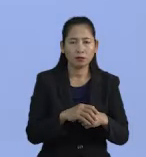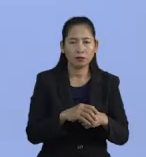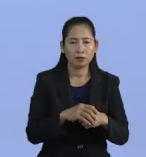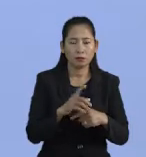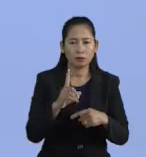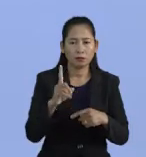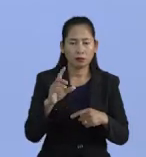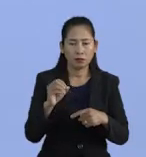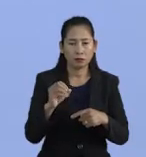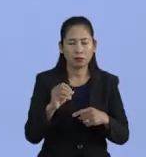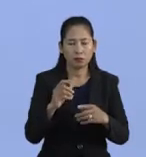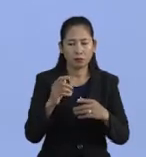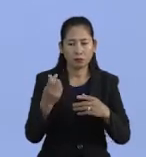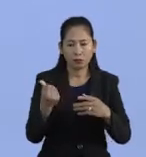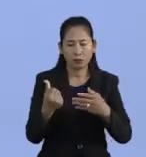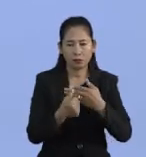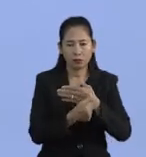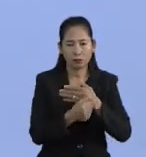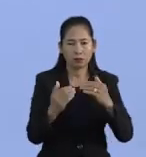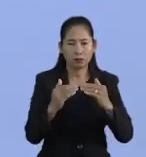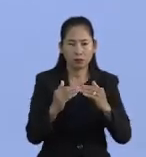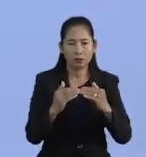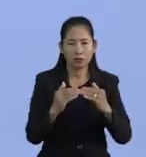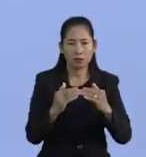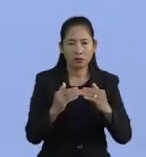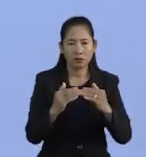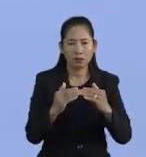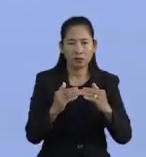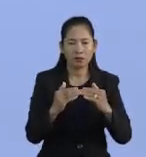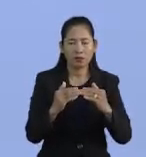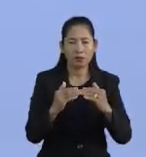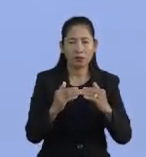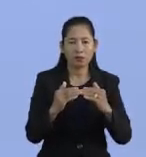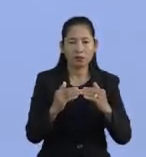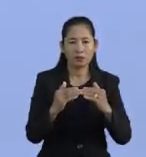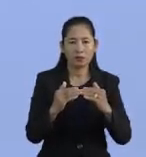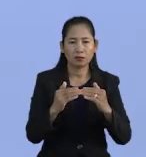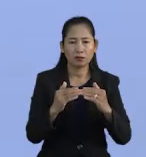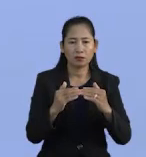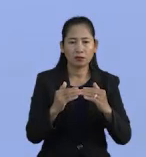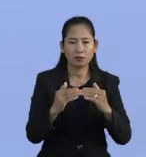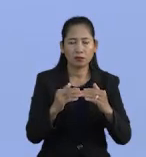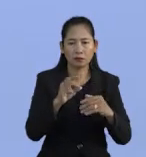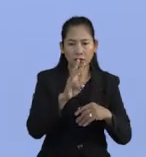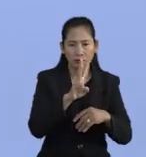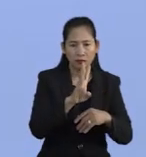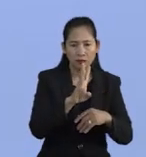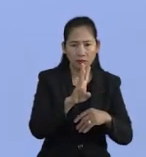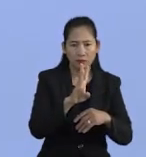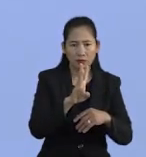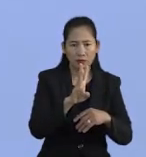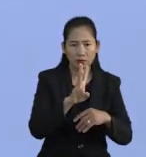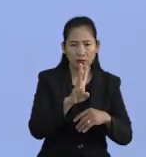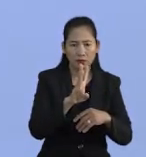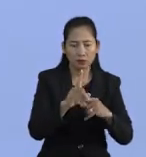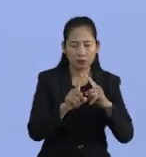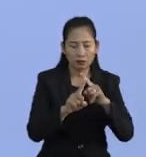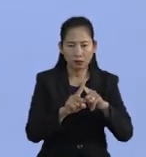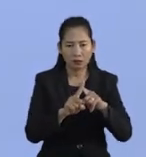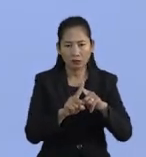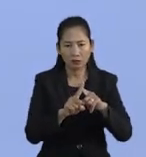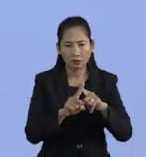tụng đọc miên làm lại xa mà con và miên làm lại xa mà con xa mà nâng bấy khốn